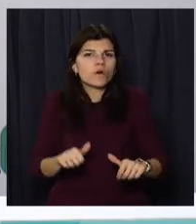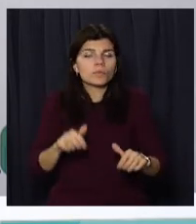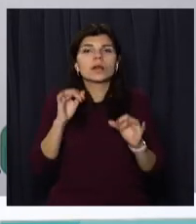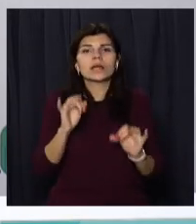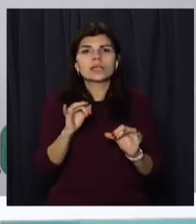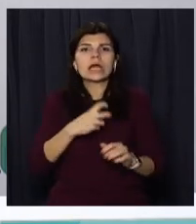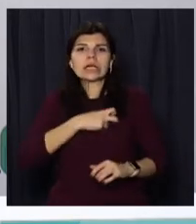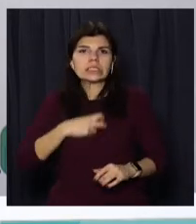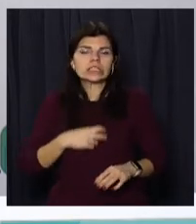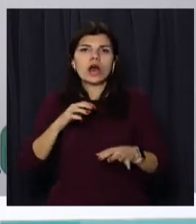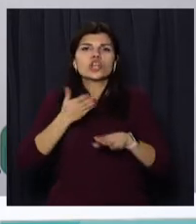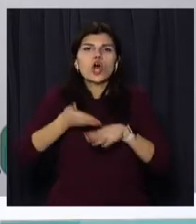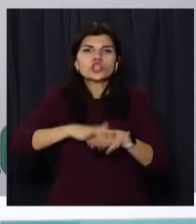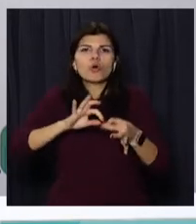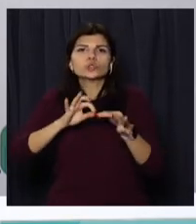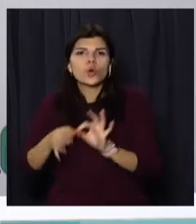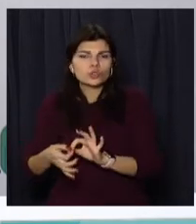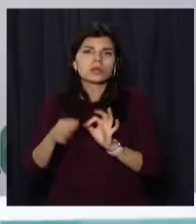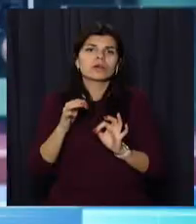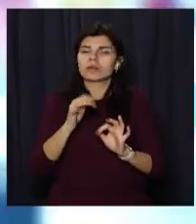знизить риск важких ускладнень та